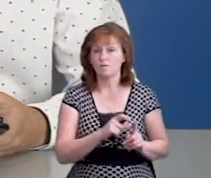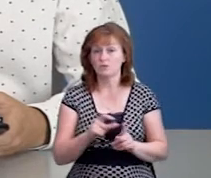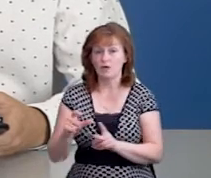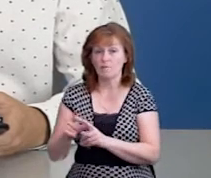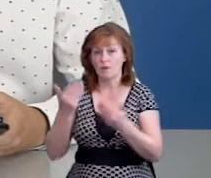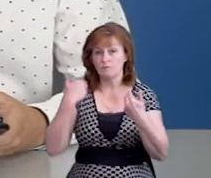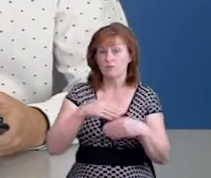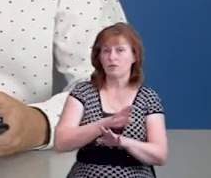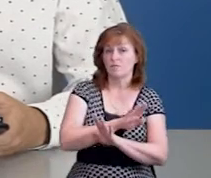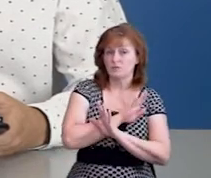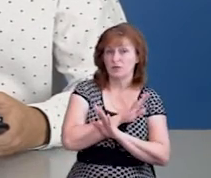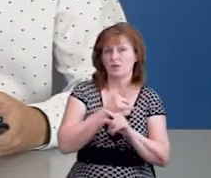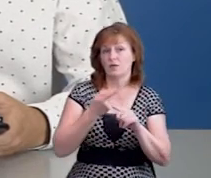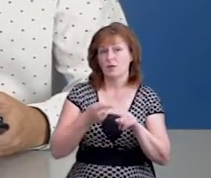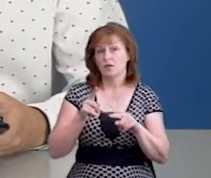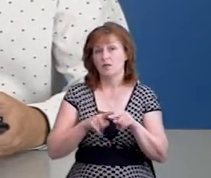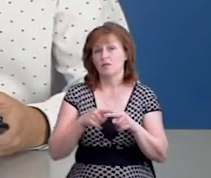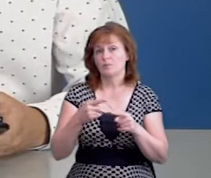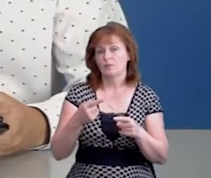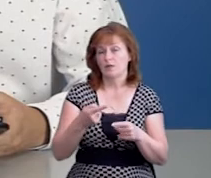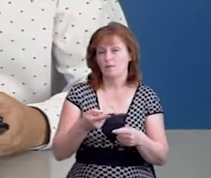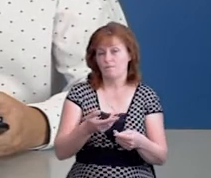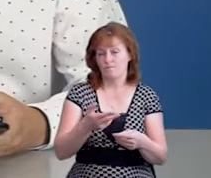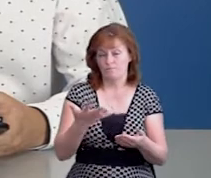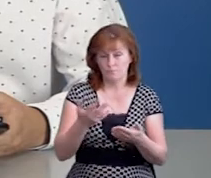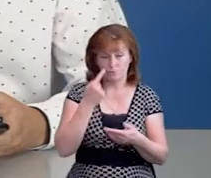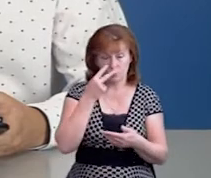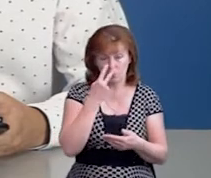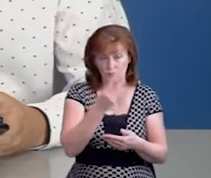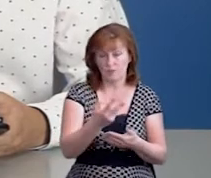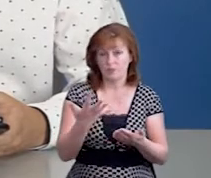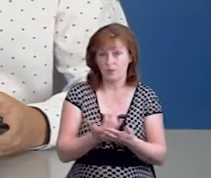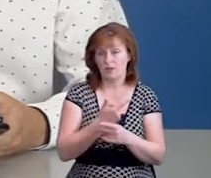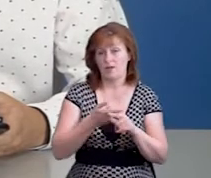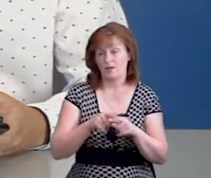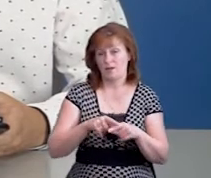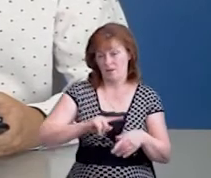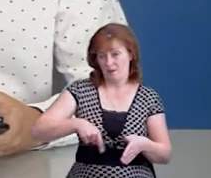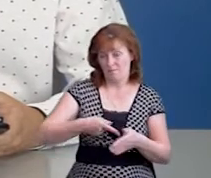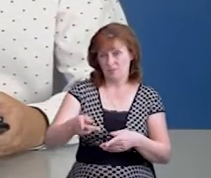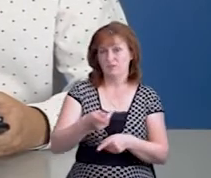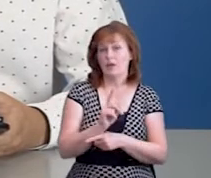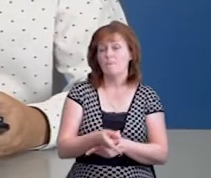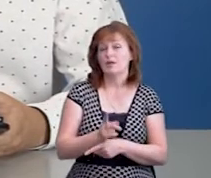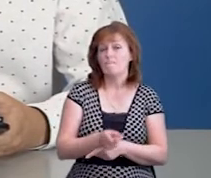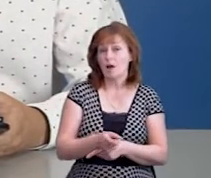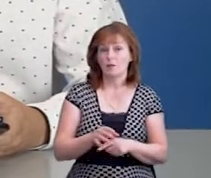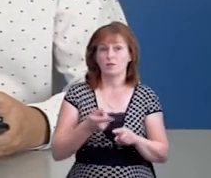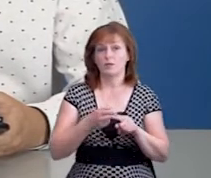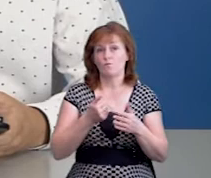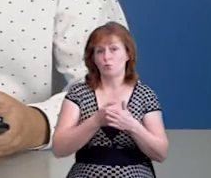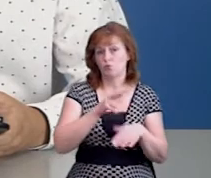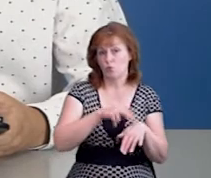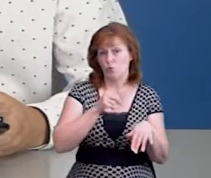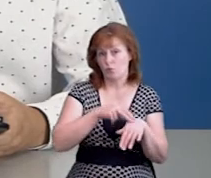тіло загиблої виявили місцеві рибалки у Десні в районі автомобільного мосту. Нагадаємо, у неділю 9 серпня ввечері до